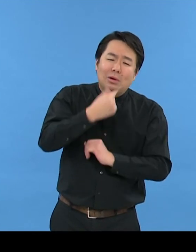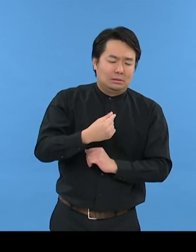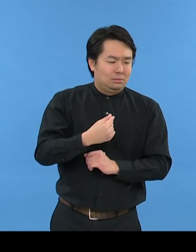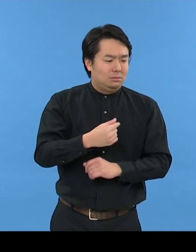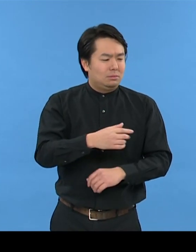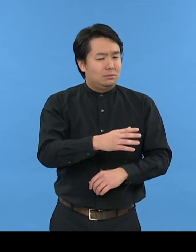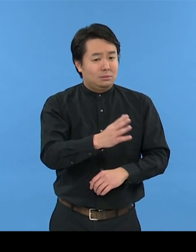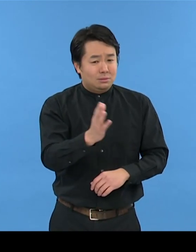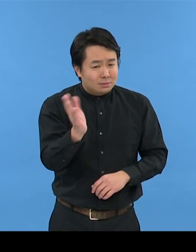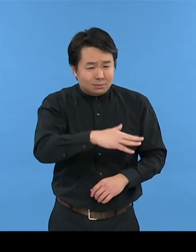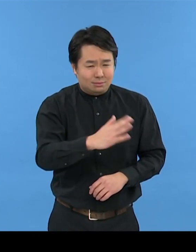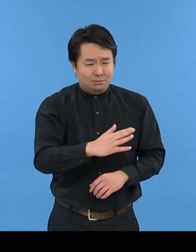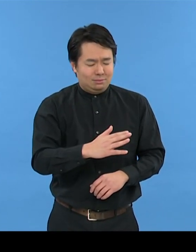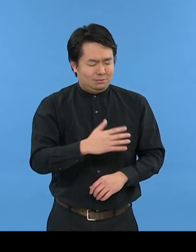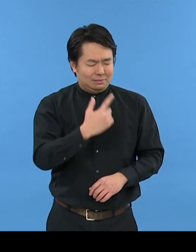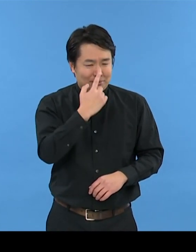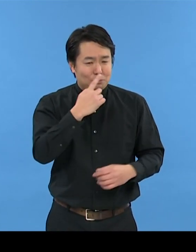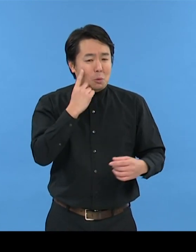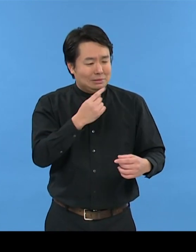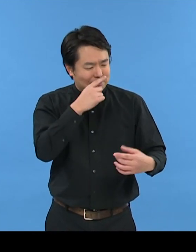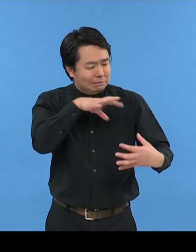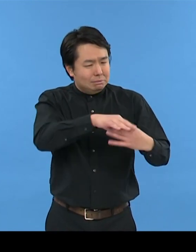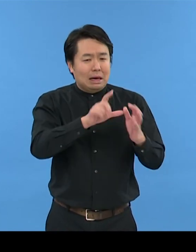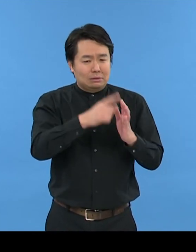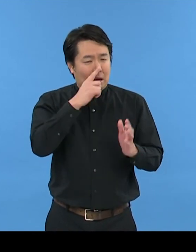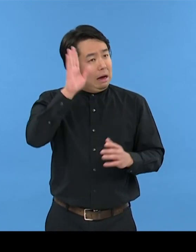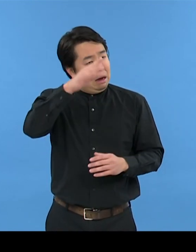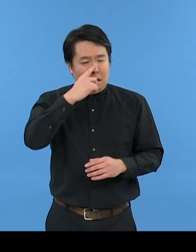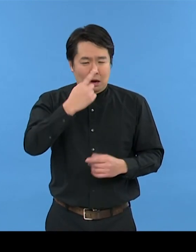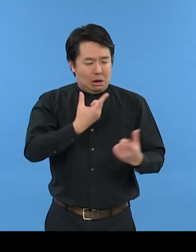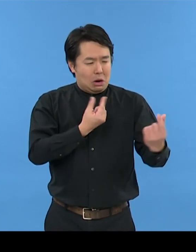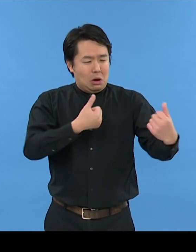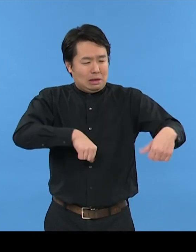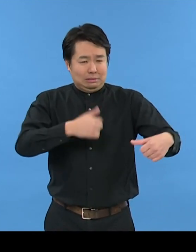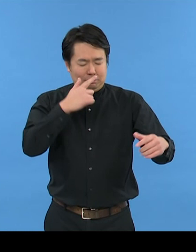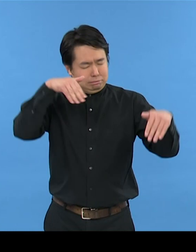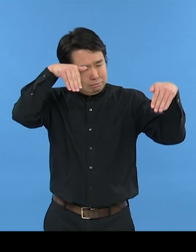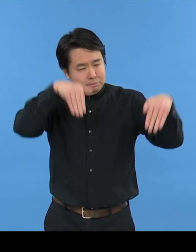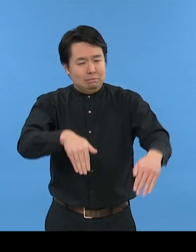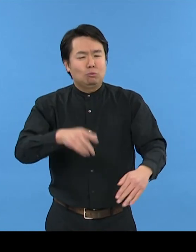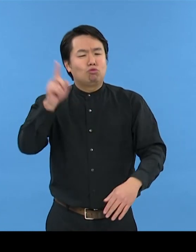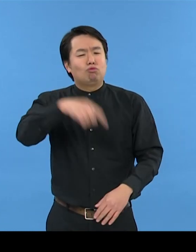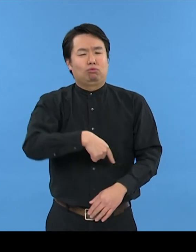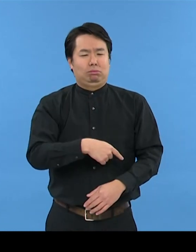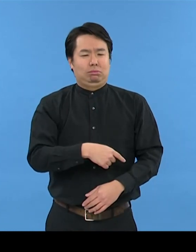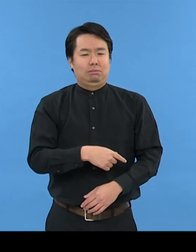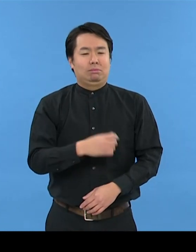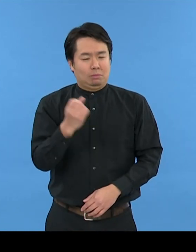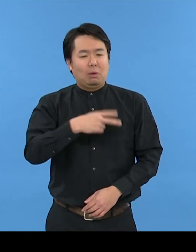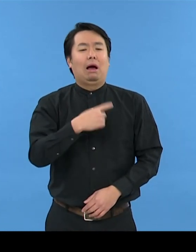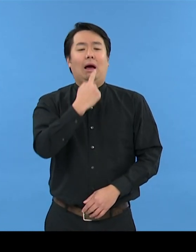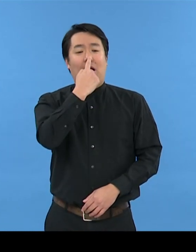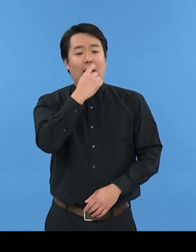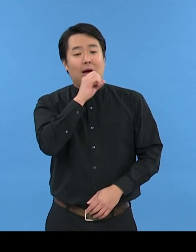君と関わったら君も僕もダメになるよ